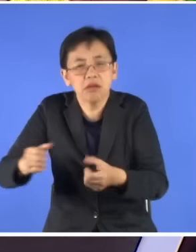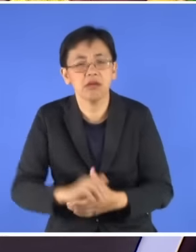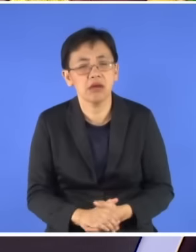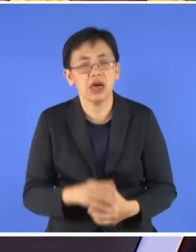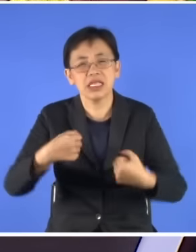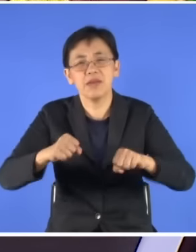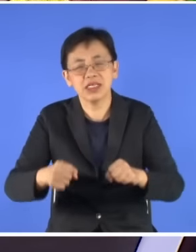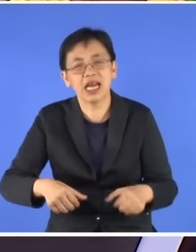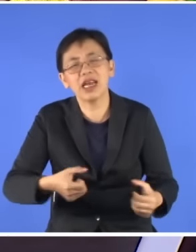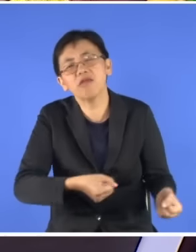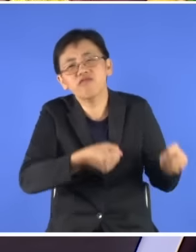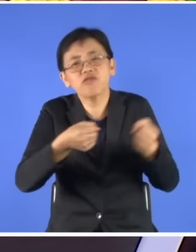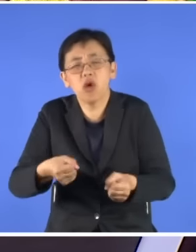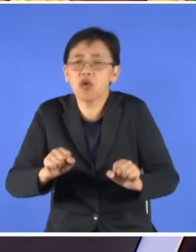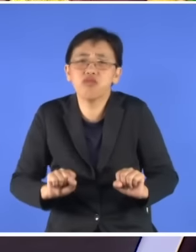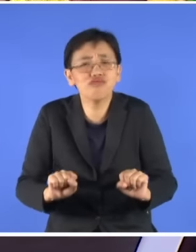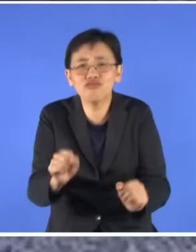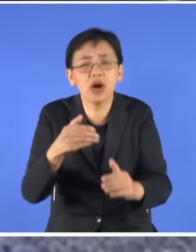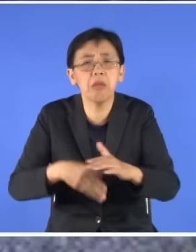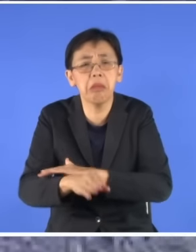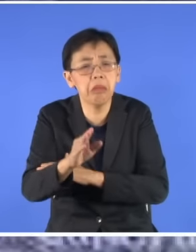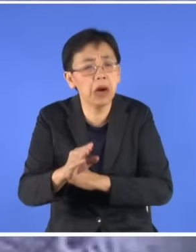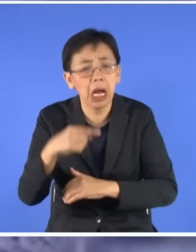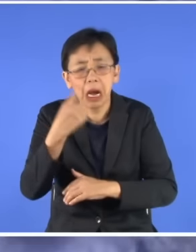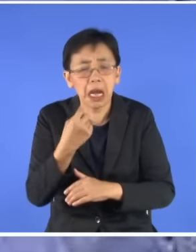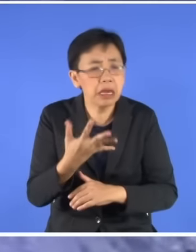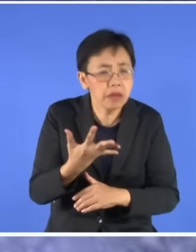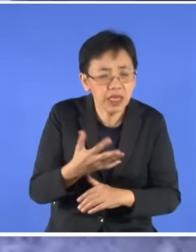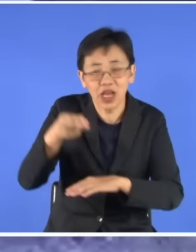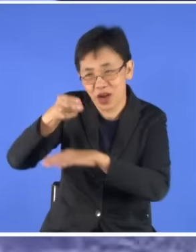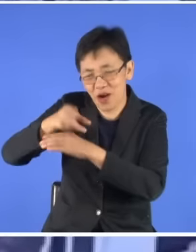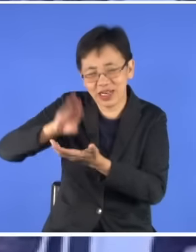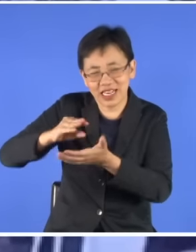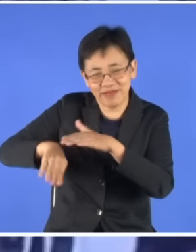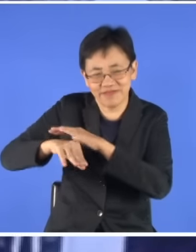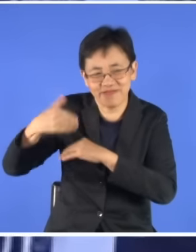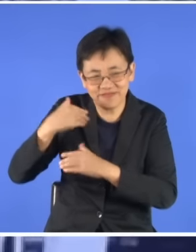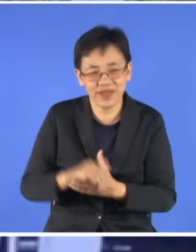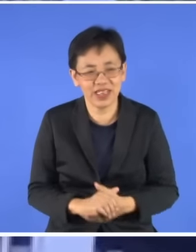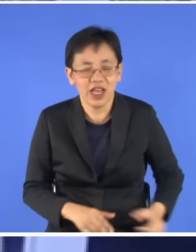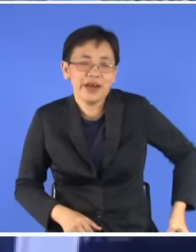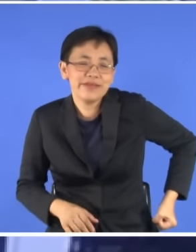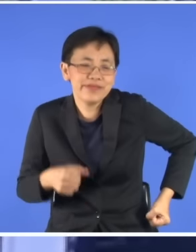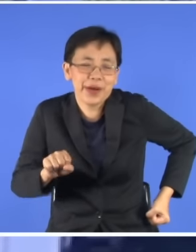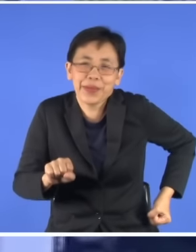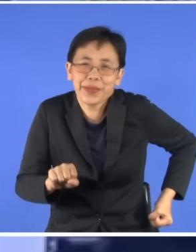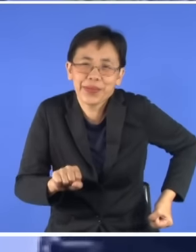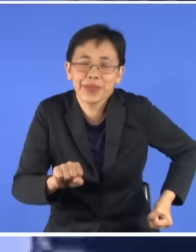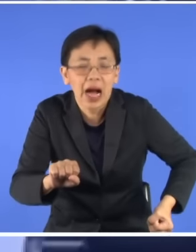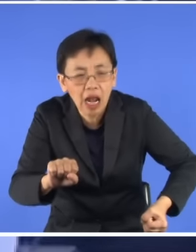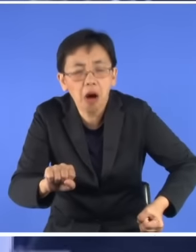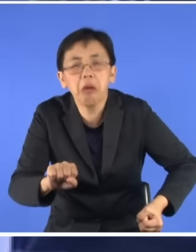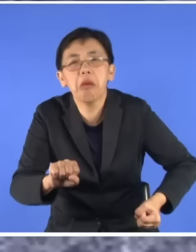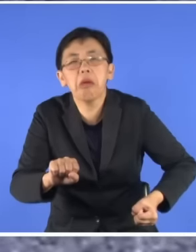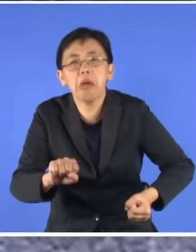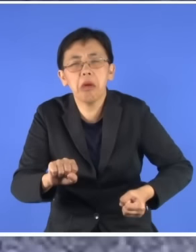ตอร์ไซค ์ ขับหลบหนีไปนะฮะไม่มีใครเห็นฮะยกเว้นกล้องฮะแล้วก็สุดท้ายก็นำมาถูสู่การจับครับนี่เห็นไหม พ